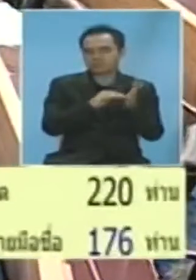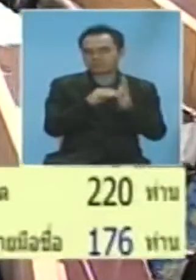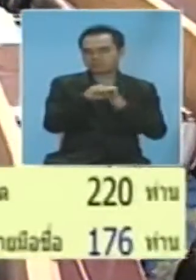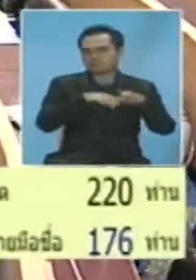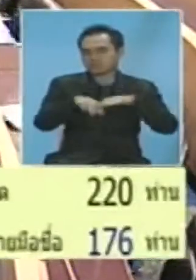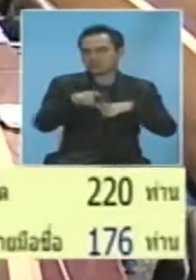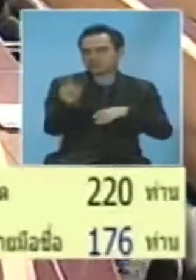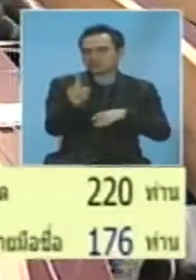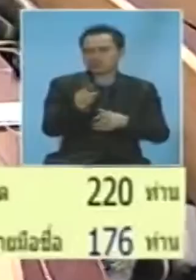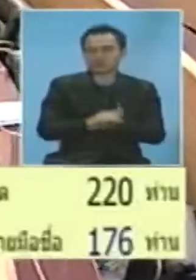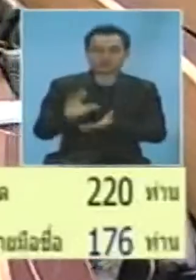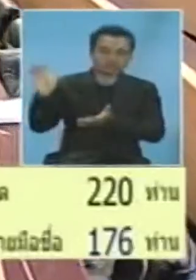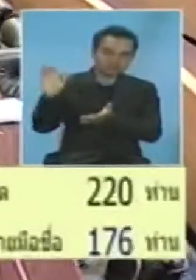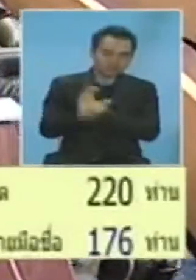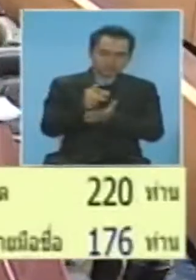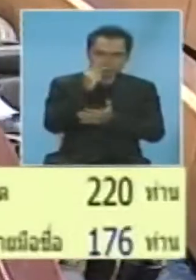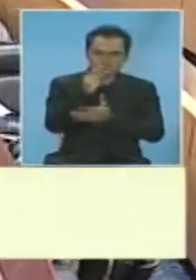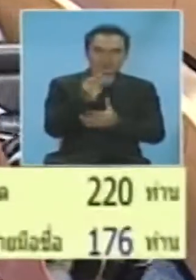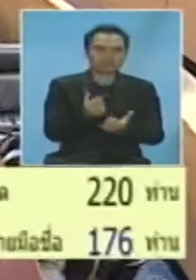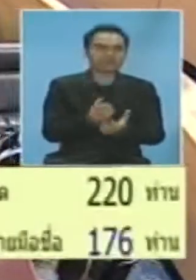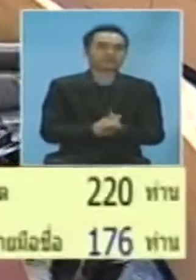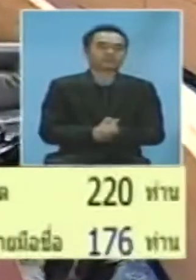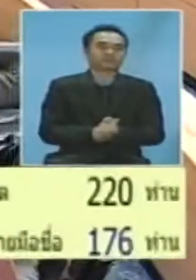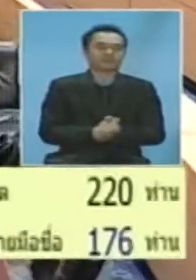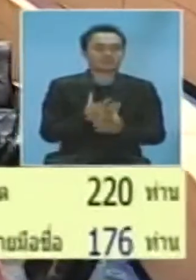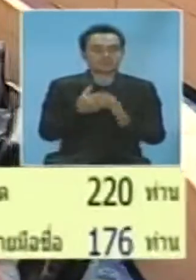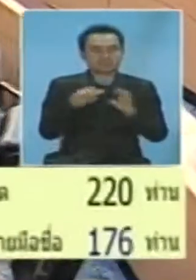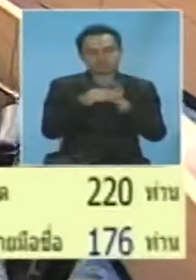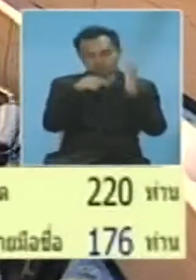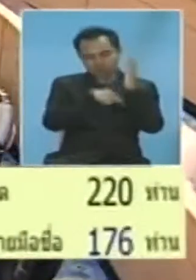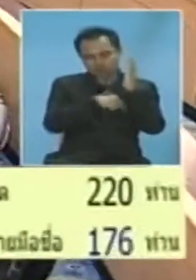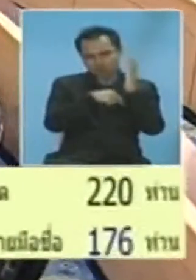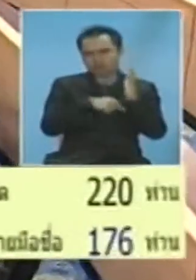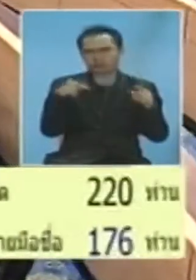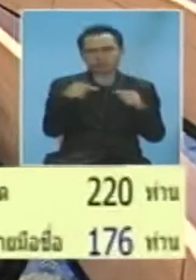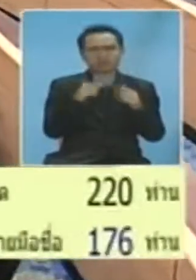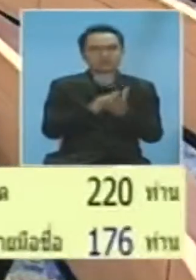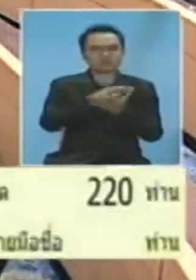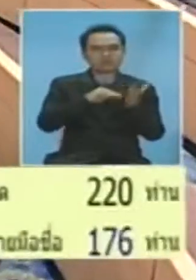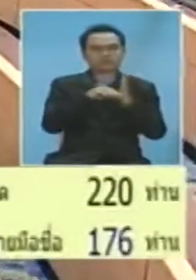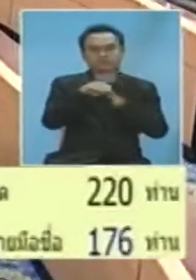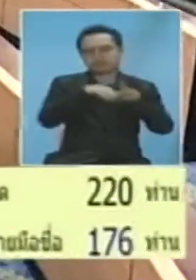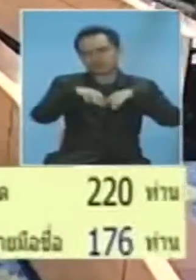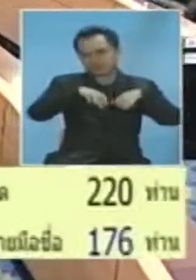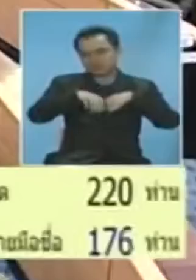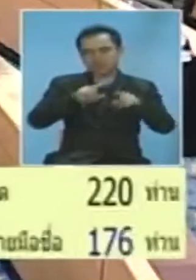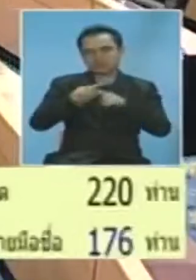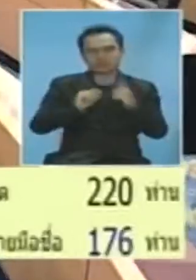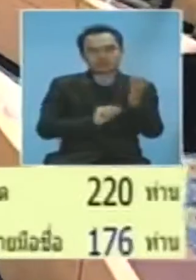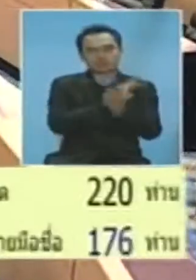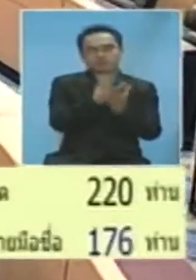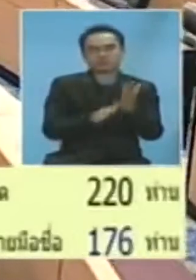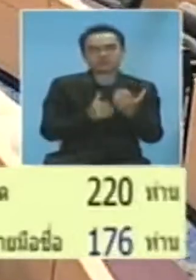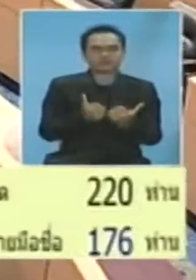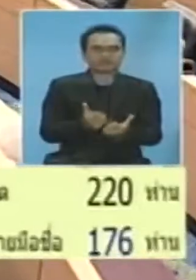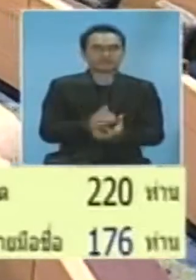อันเป็นกรณีที่ถือได้ว่าทุจริตเชิงนโยบายนั้นเนี่ยได้ทำอะไรบ้างก็ได้พ